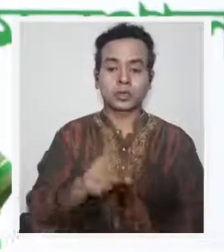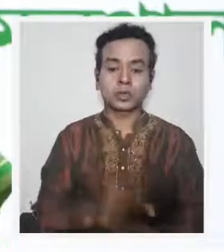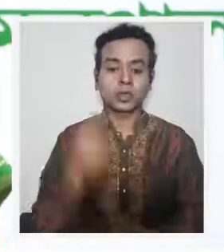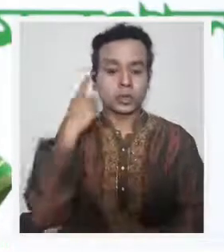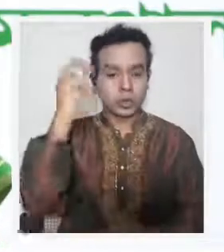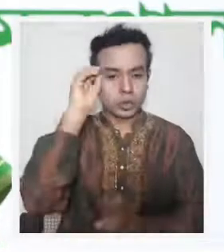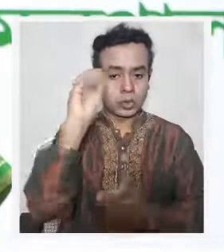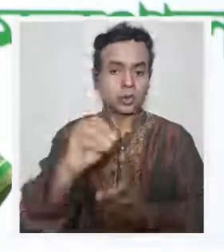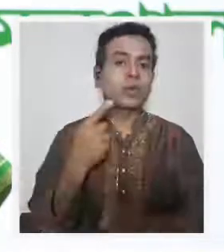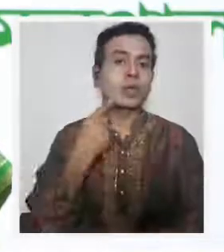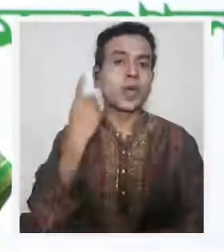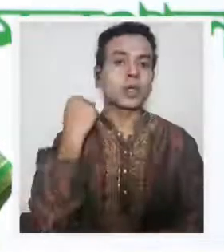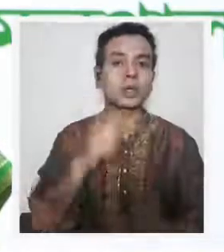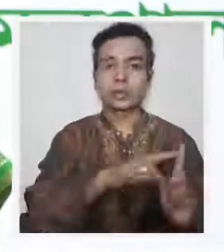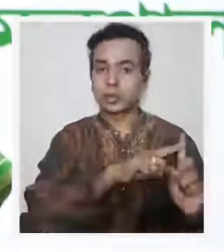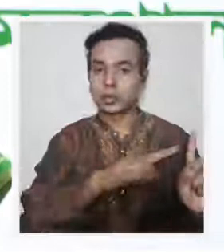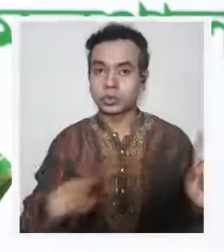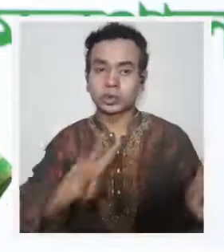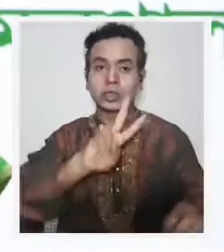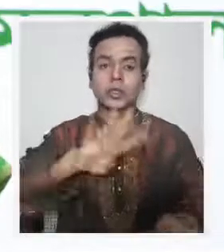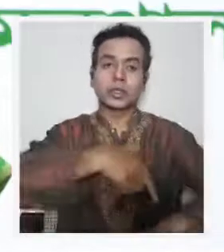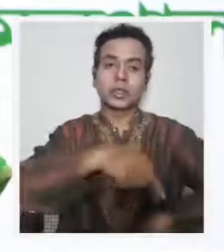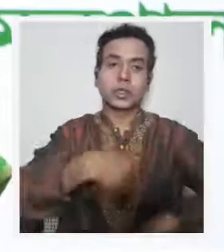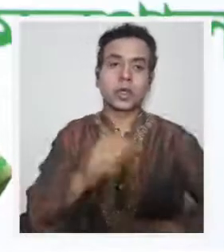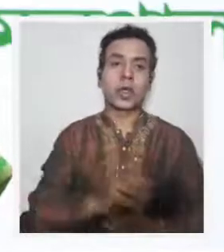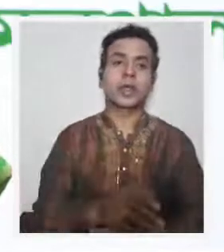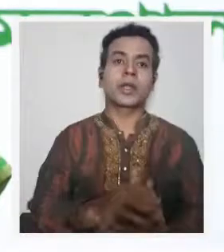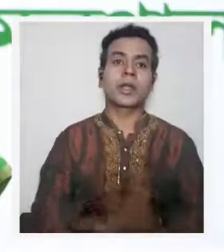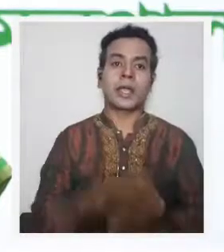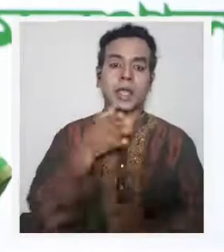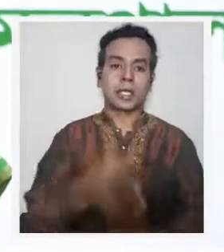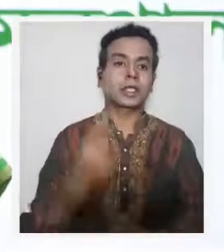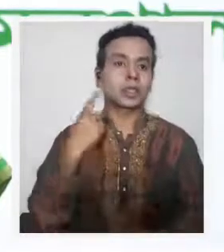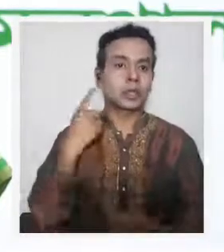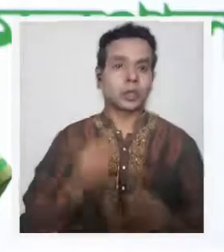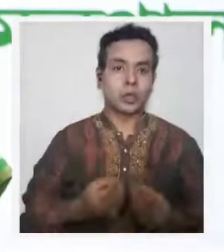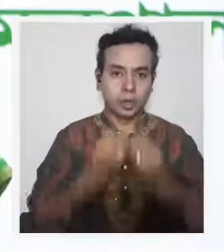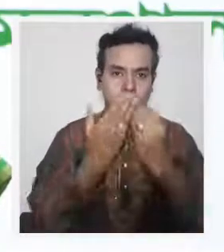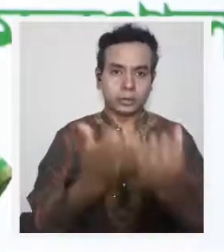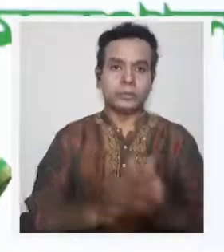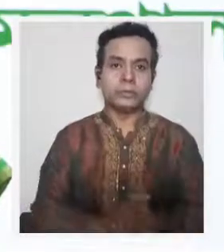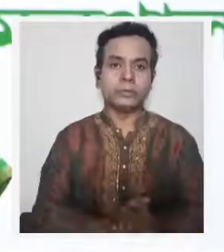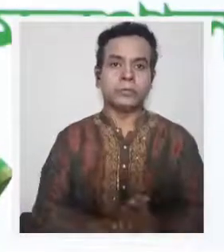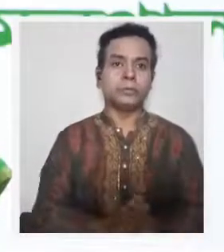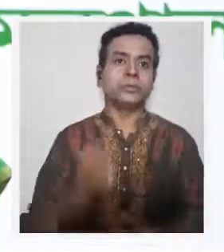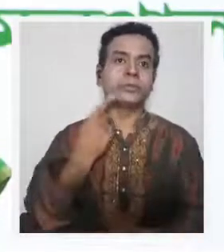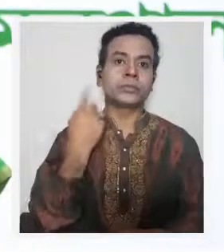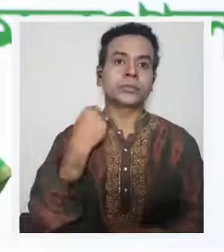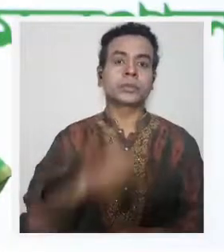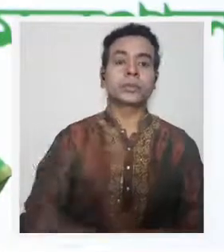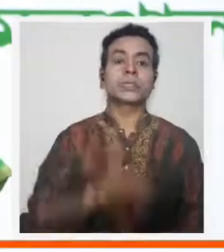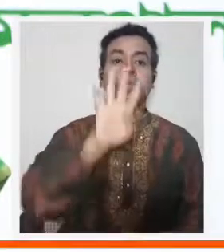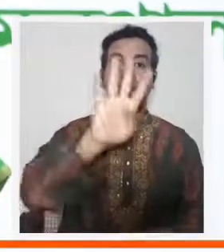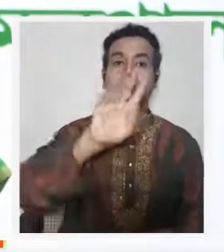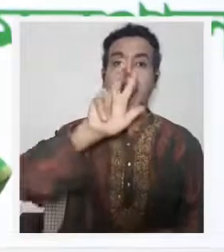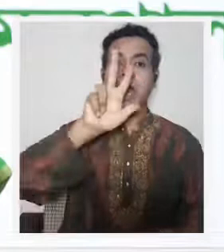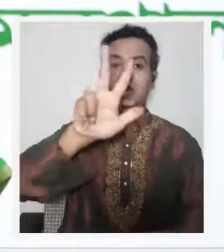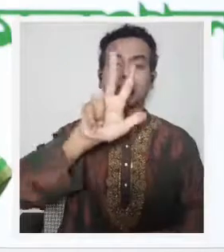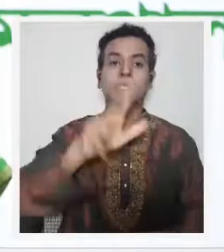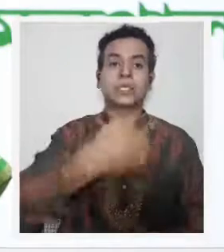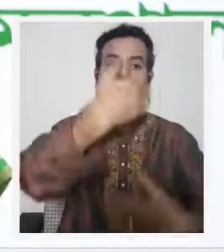এবার আসবো আমি প্রতিদিনের যা তথ্য দিয়ে থাকি, গত 24 ঘন্টার তথ্য এবং এ পর্যন্ত আমাদের যা তথ্য আছে